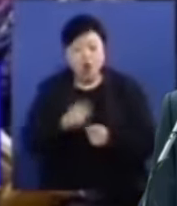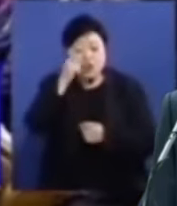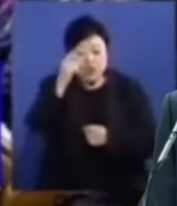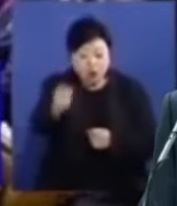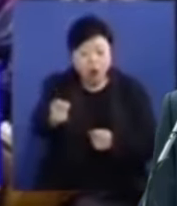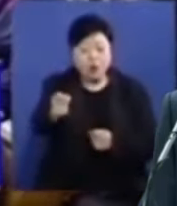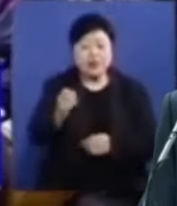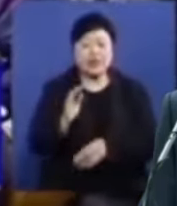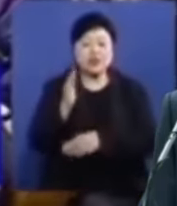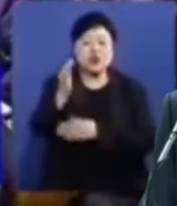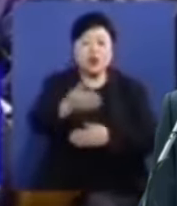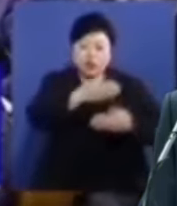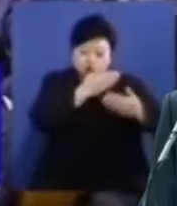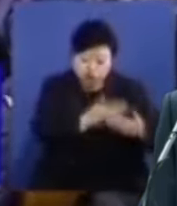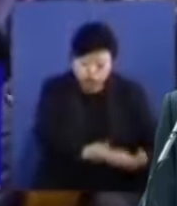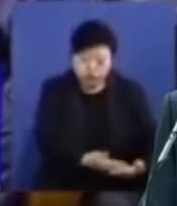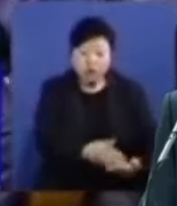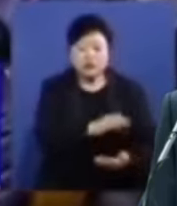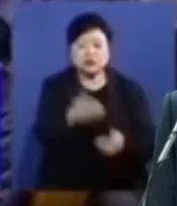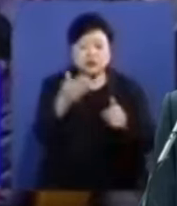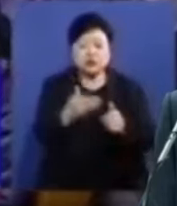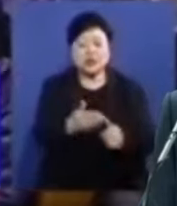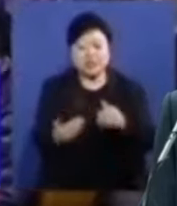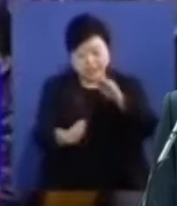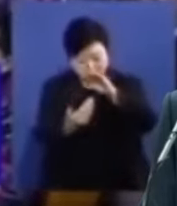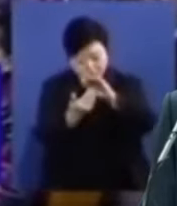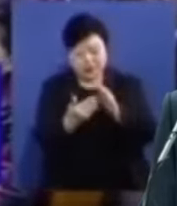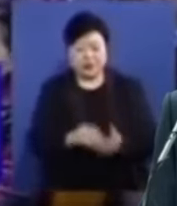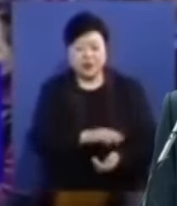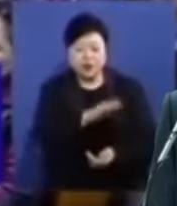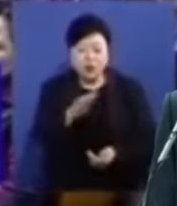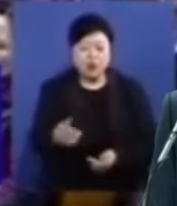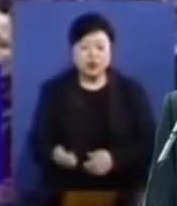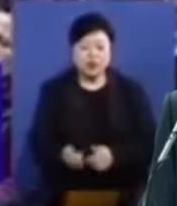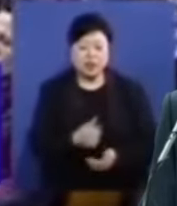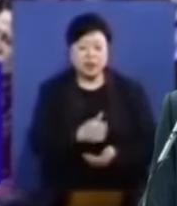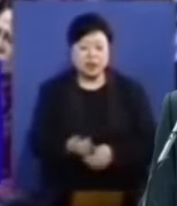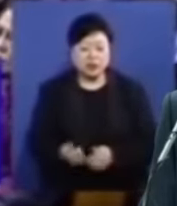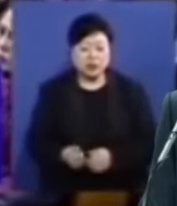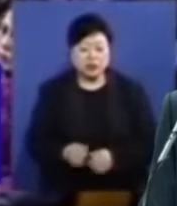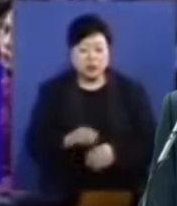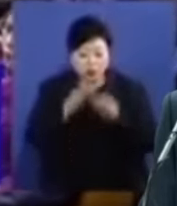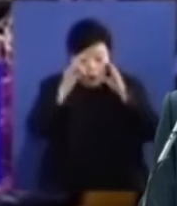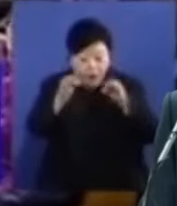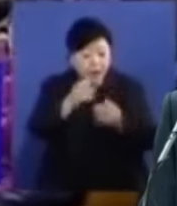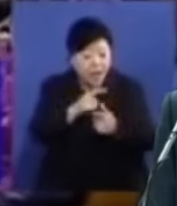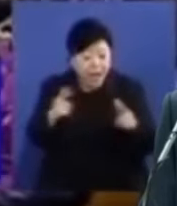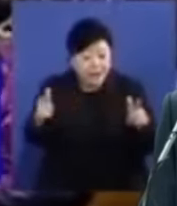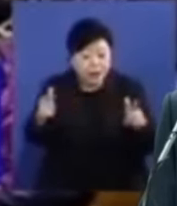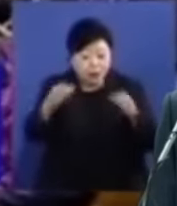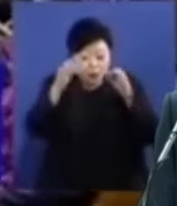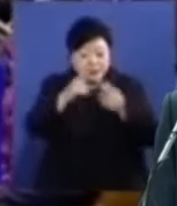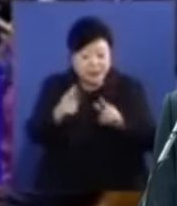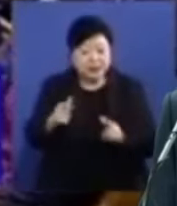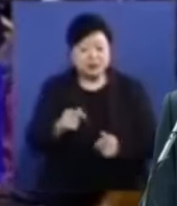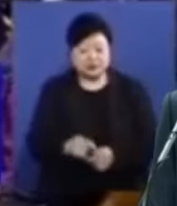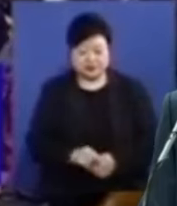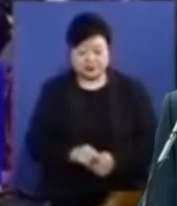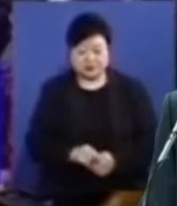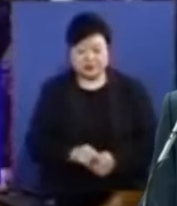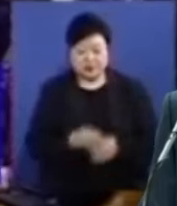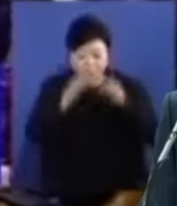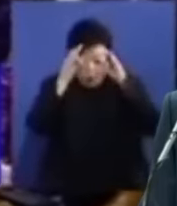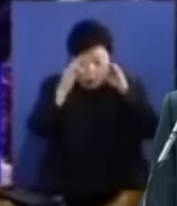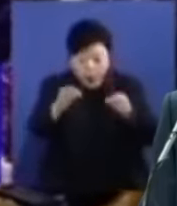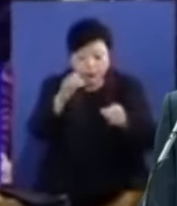영원한 영광의 중한 것을 우리에게 이루게 함이니 우리가 주목하는 것은 보이는 것이 아니요 보이지 않은 것이니